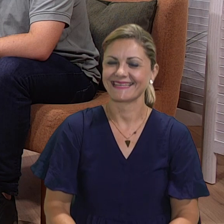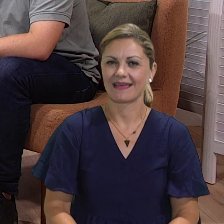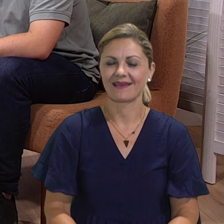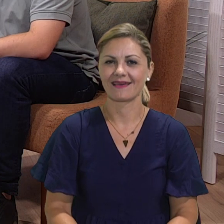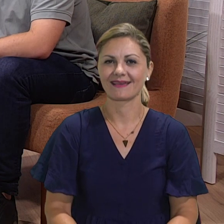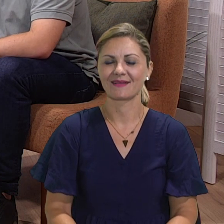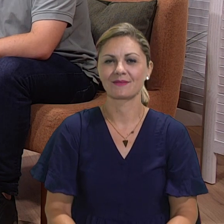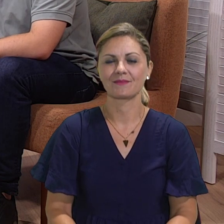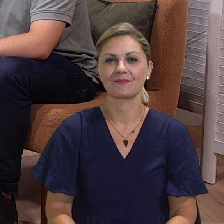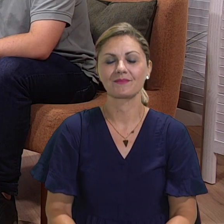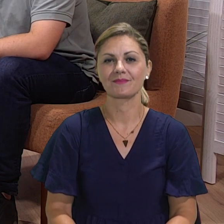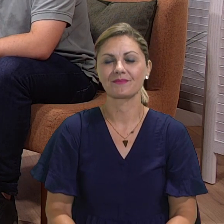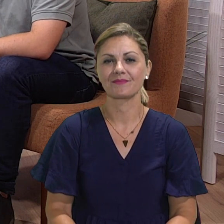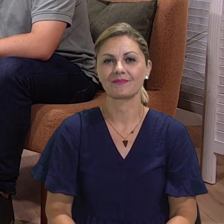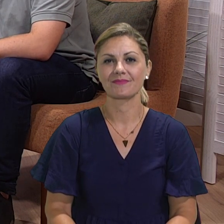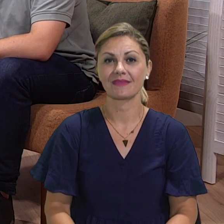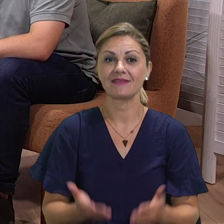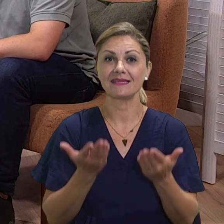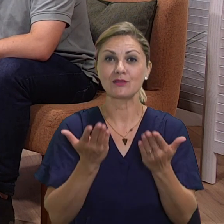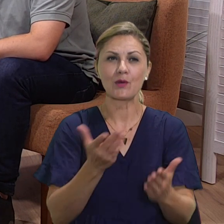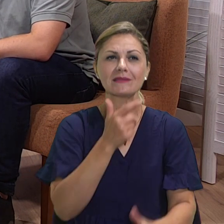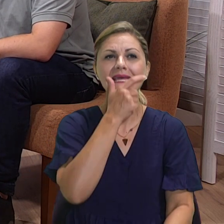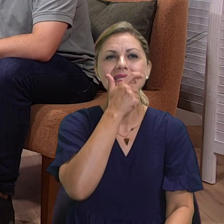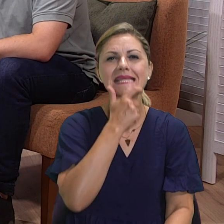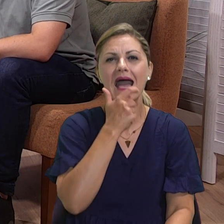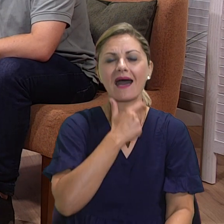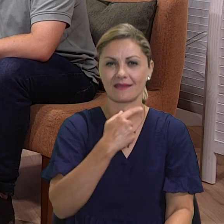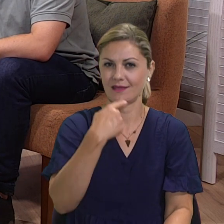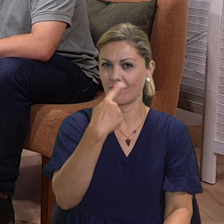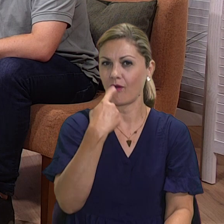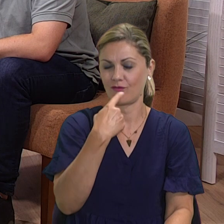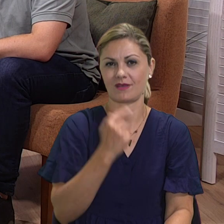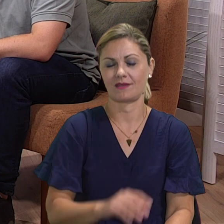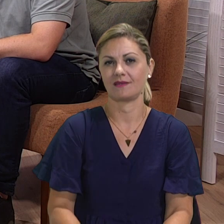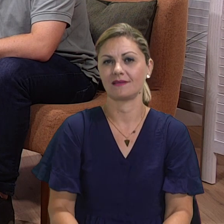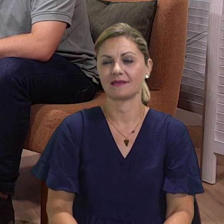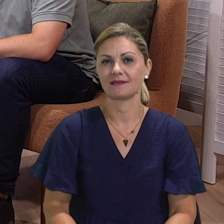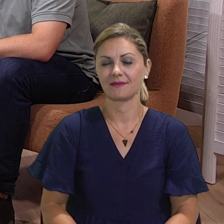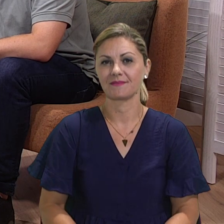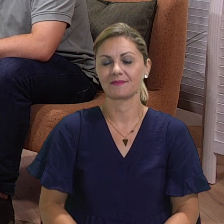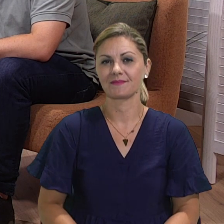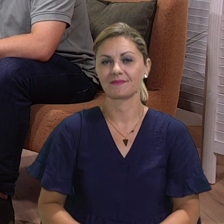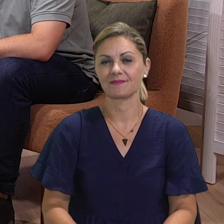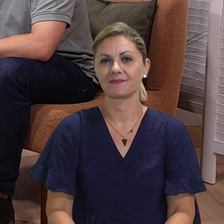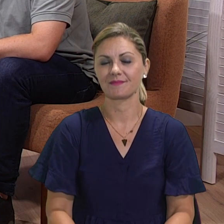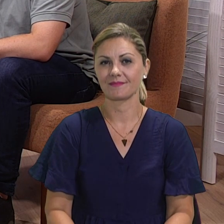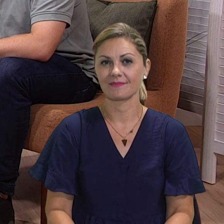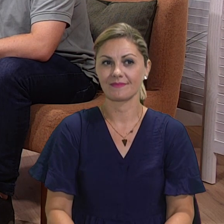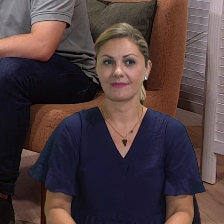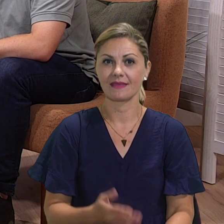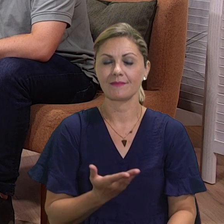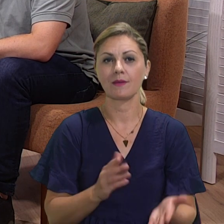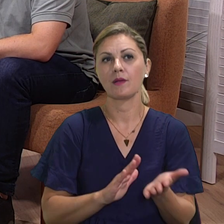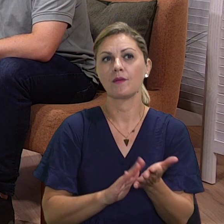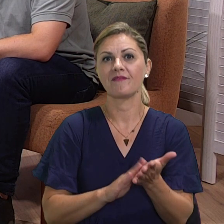to. Inače taj naš govor ima to svoj naziv u